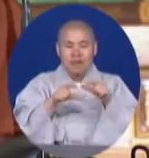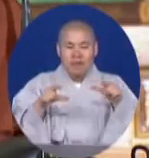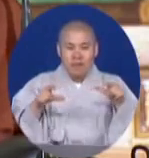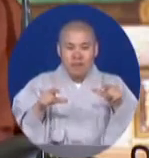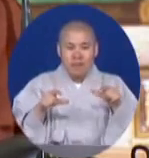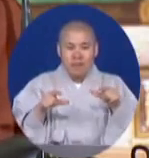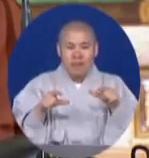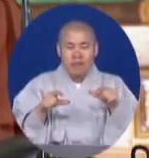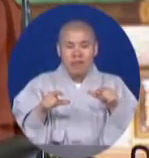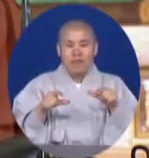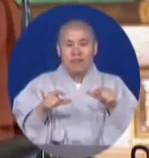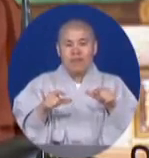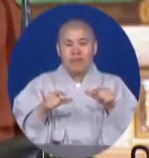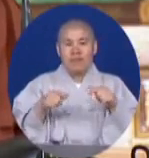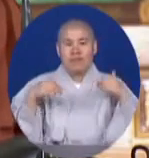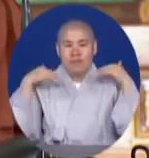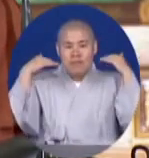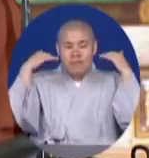도인이 아닌데